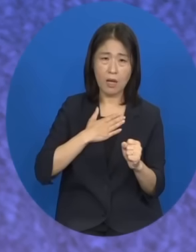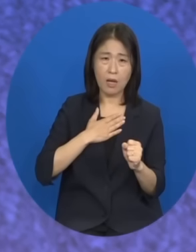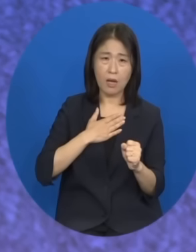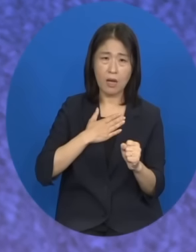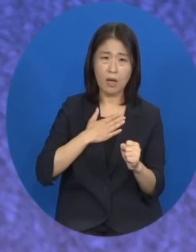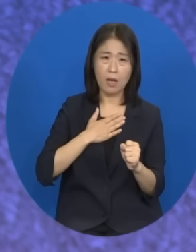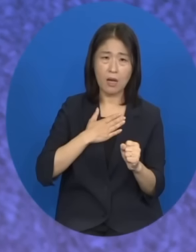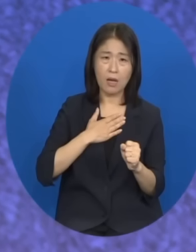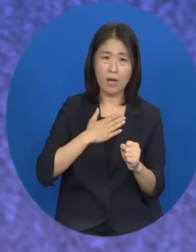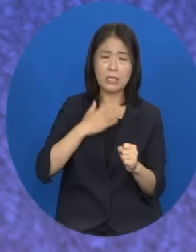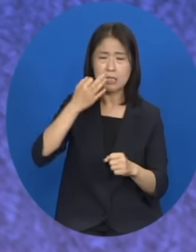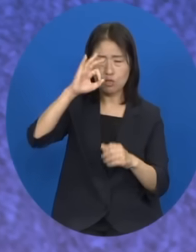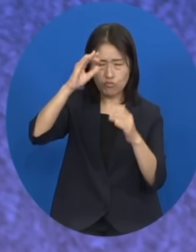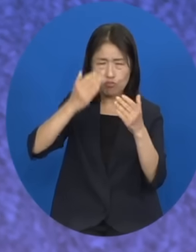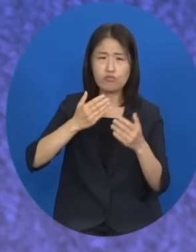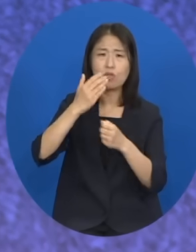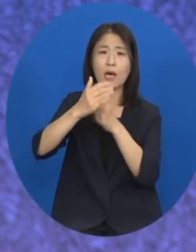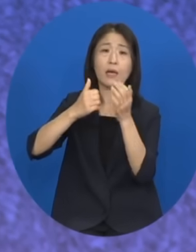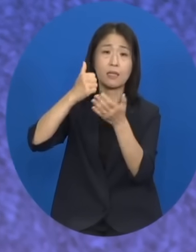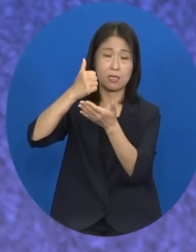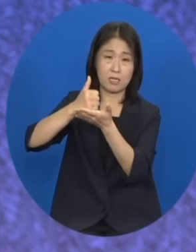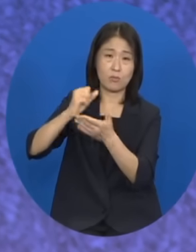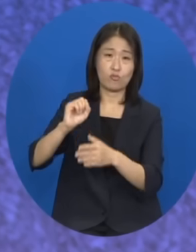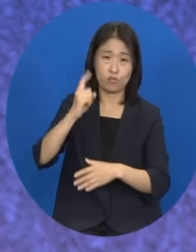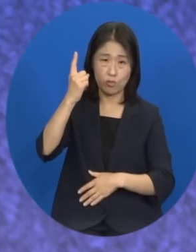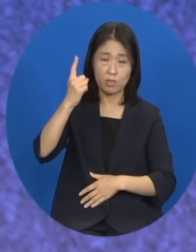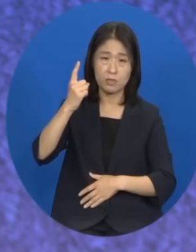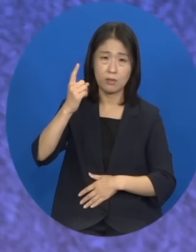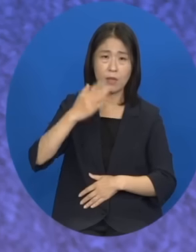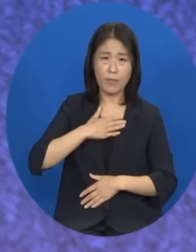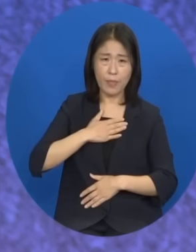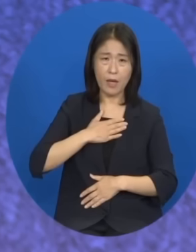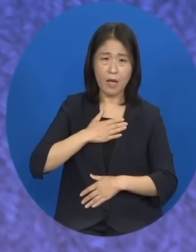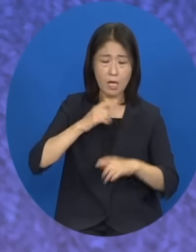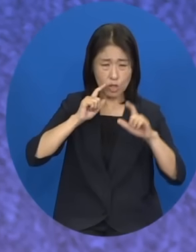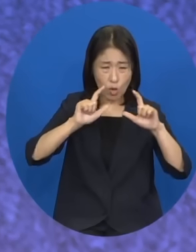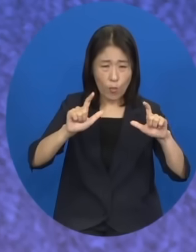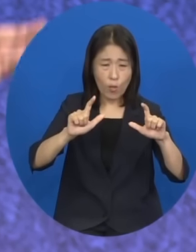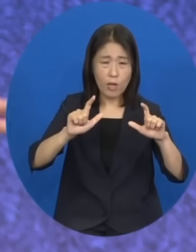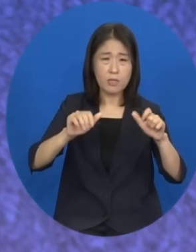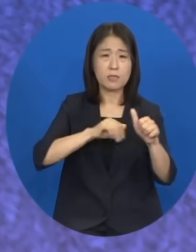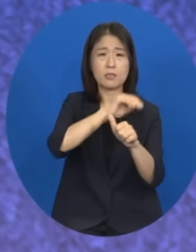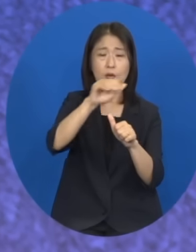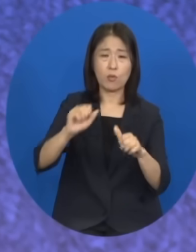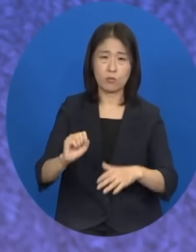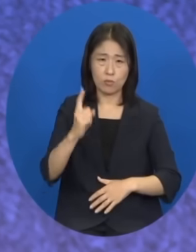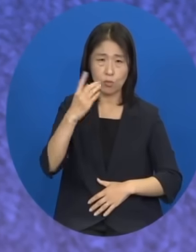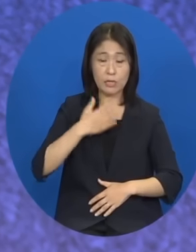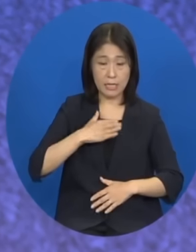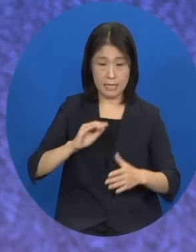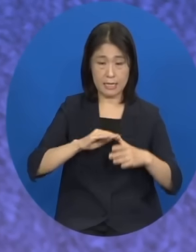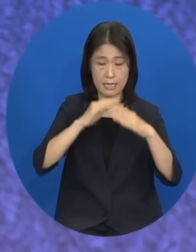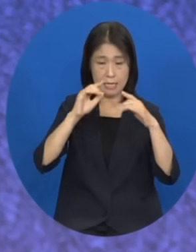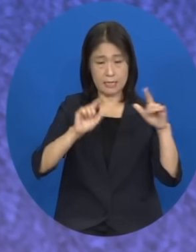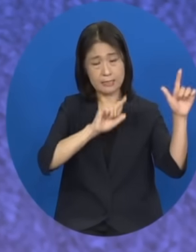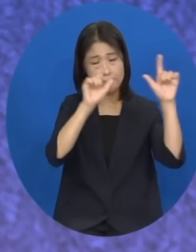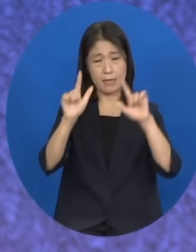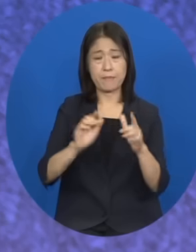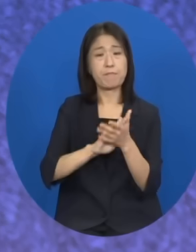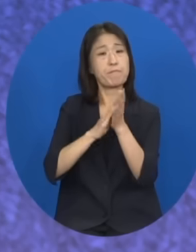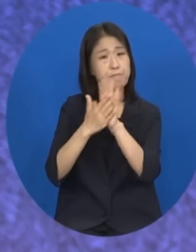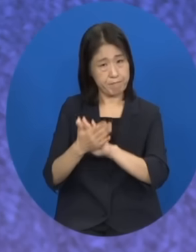믿고 그 믿음을 선포하고 다니면서 제 삶 전체가 바뀐 거예요.